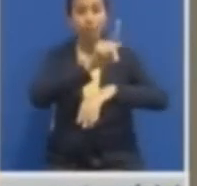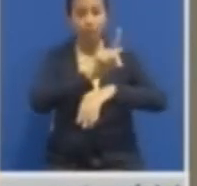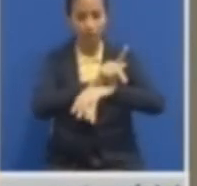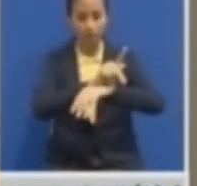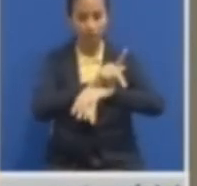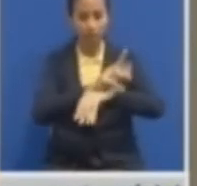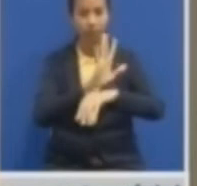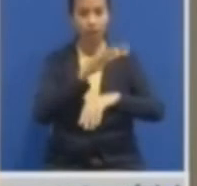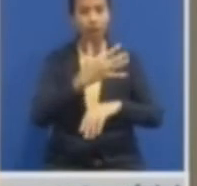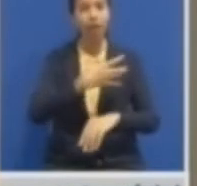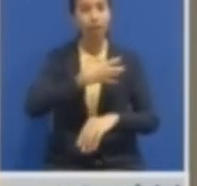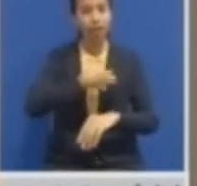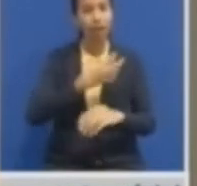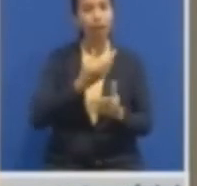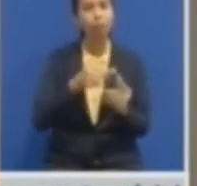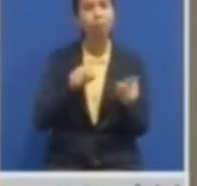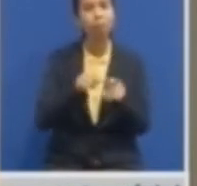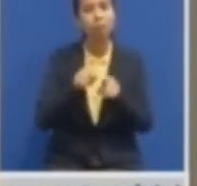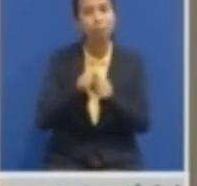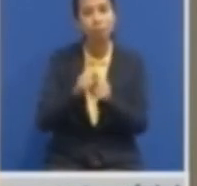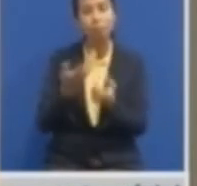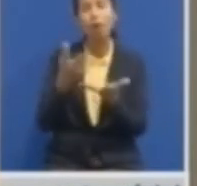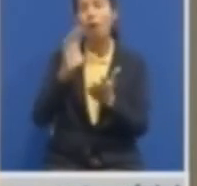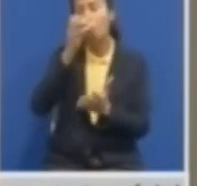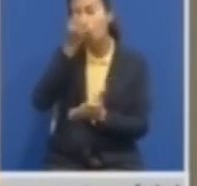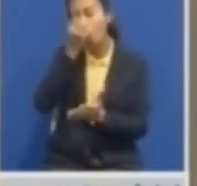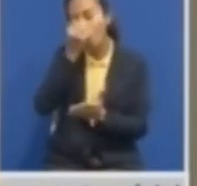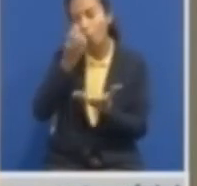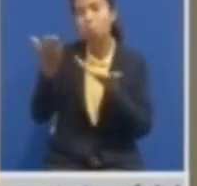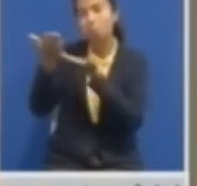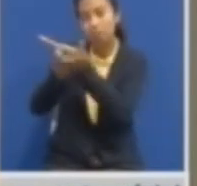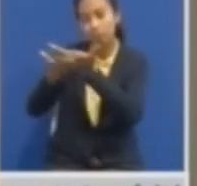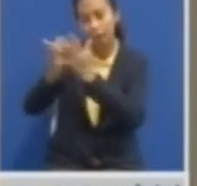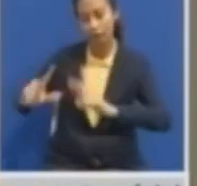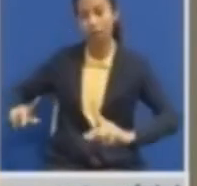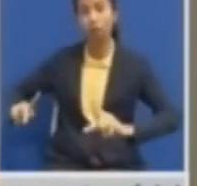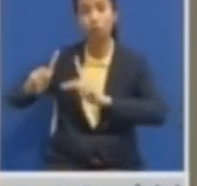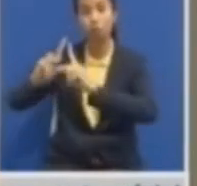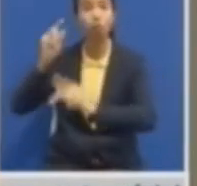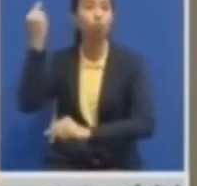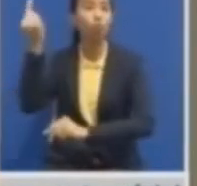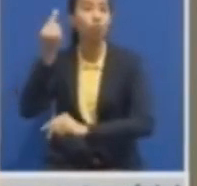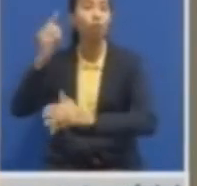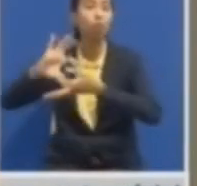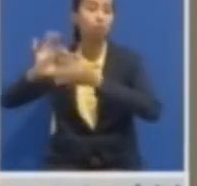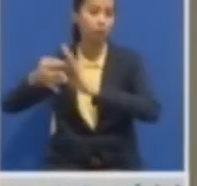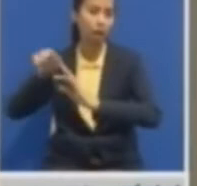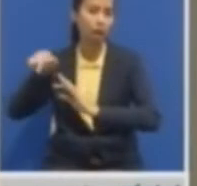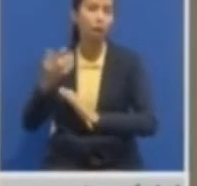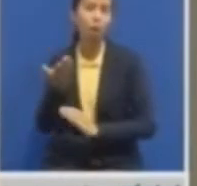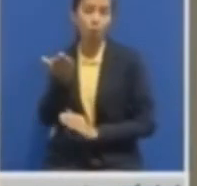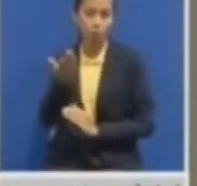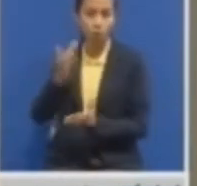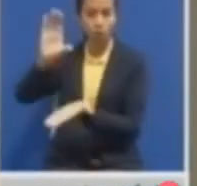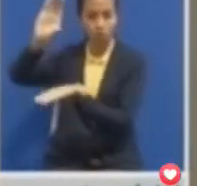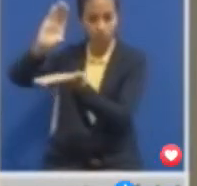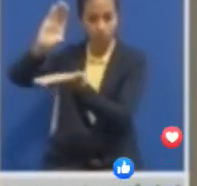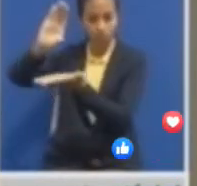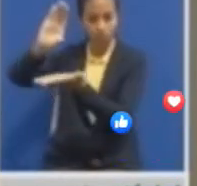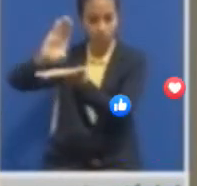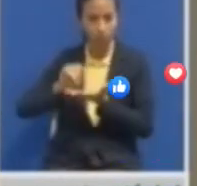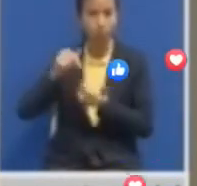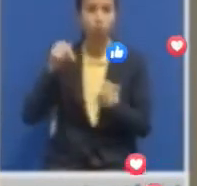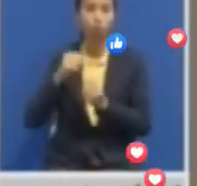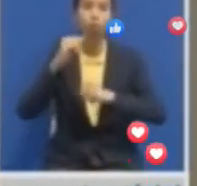ทำเรื่องหารือไปยังกระทรวงการท่องเที่ยวและกีฬาเพื่อขอสนับสนุนงบประมาณในการก่อสร้างสนามกีฬาระดับอำเภอของอำเภอนาบ